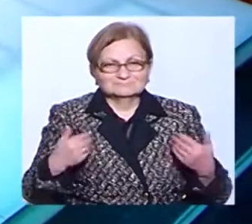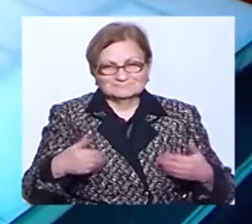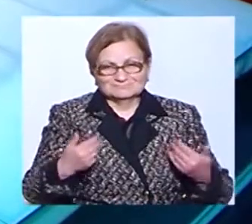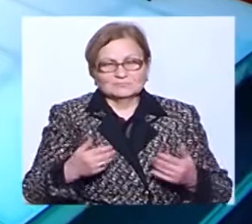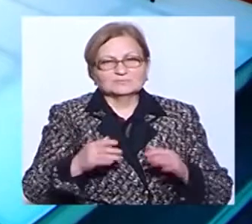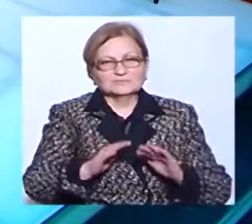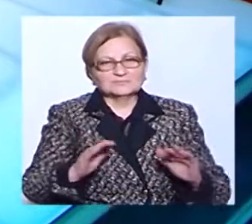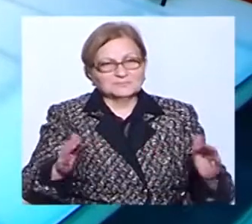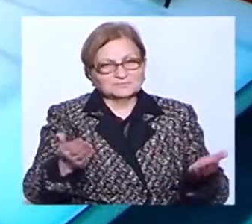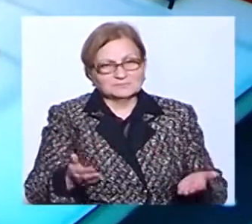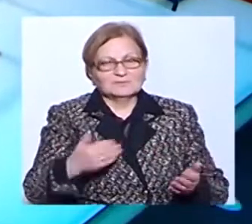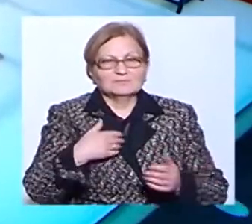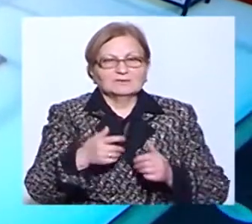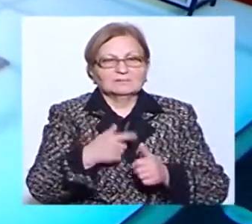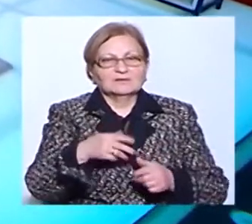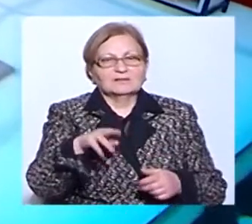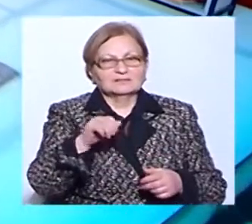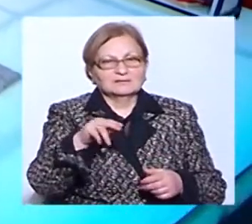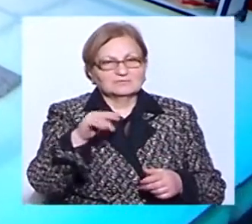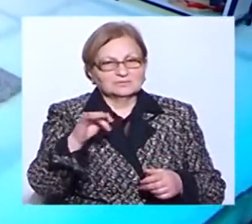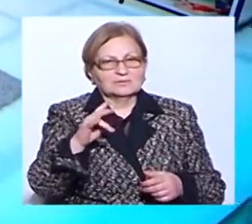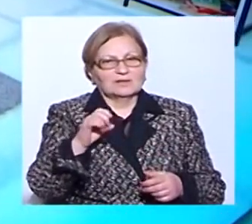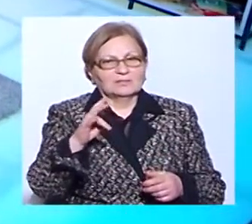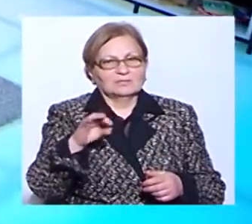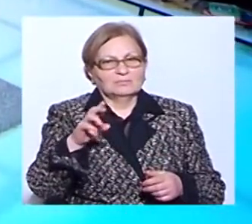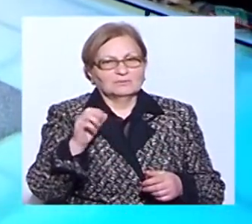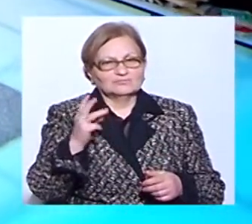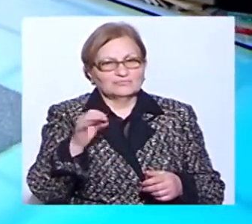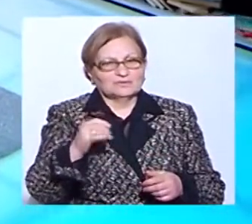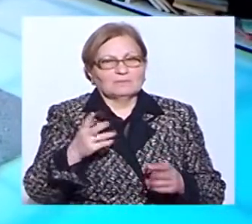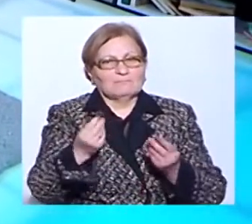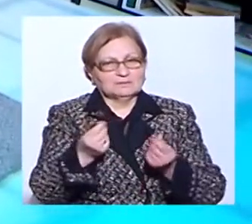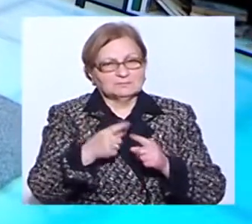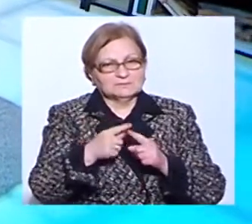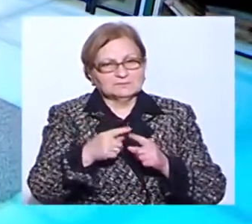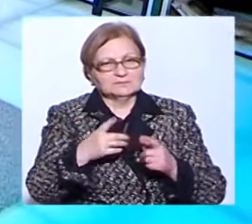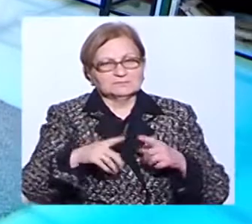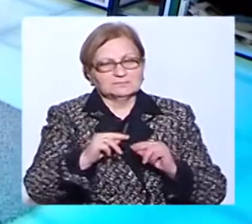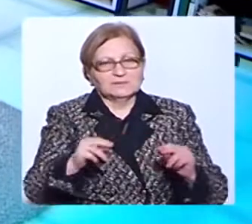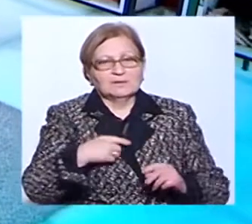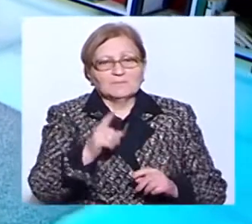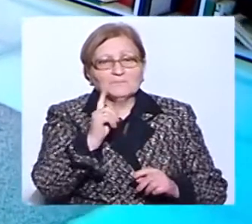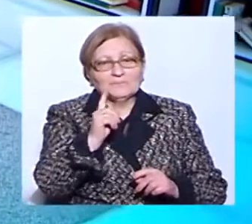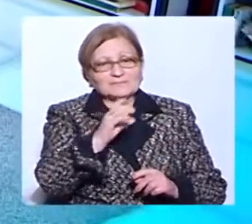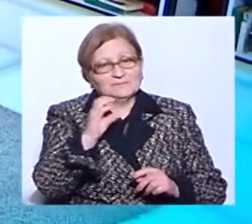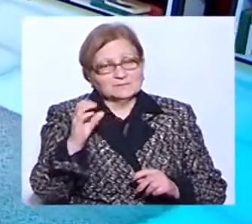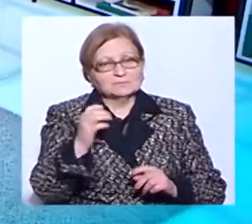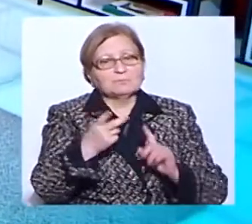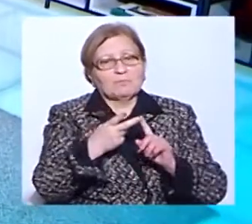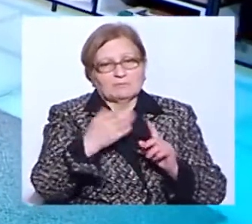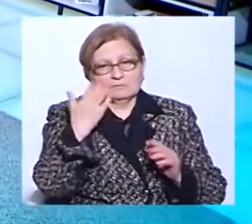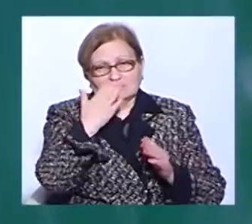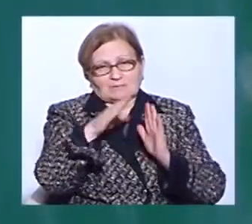მოგესალმებით ბავშვები. მე დაჩი ნანობაშვილი ვარ, მათემატიკის მასწავლებელი. ჩვენ დღეს პირველ კლასში მეორე გაკვეთილი